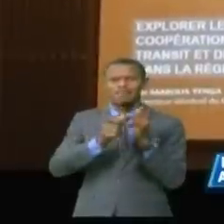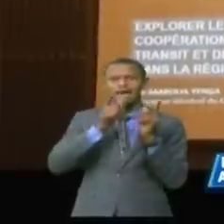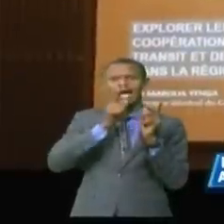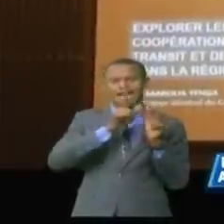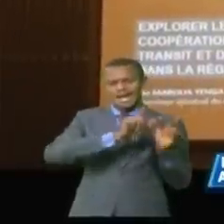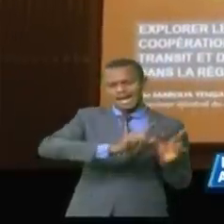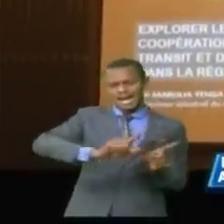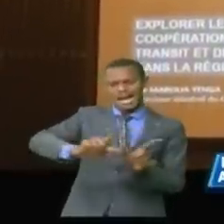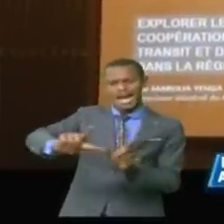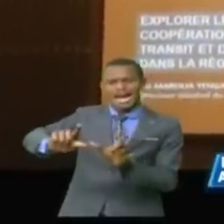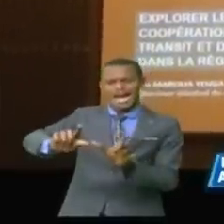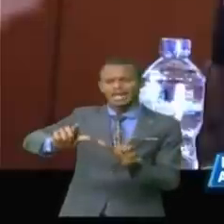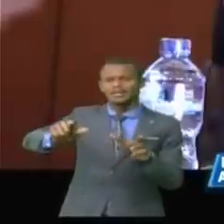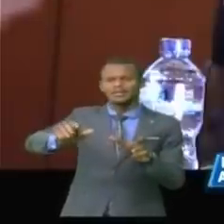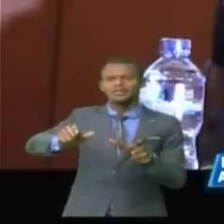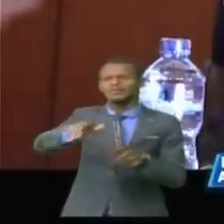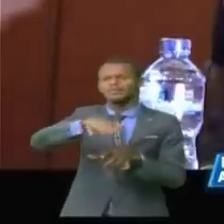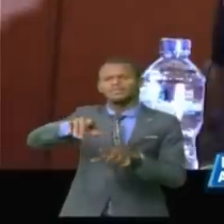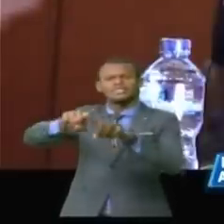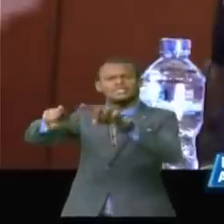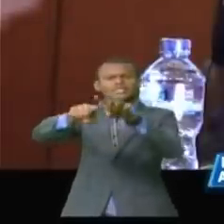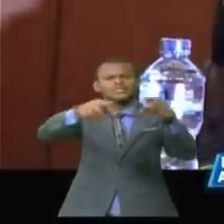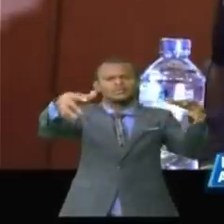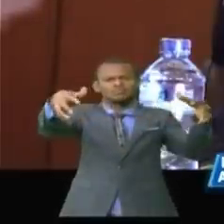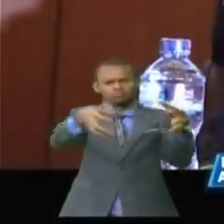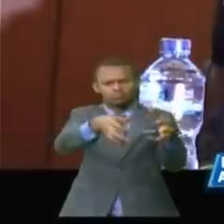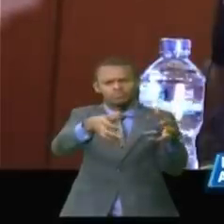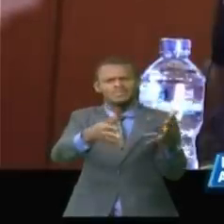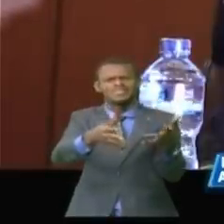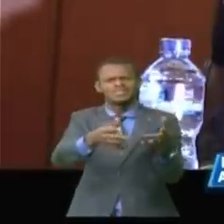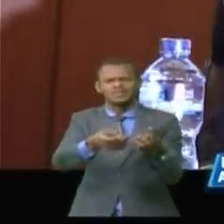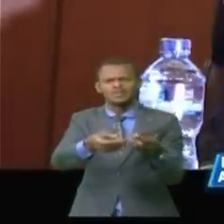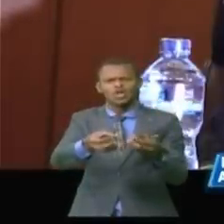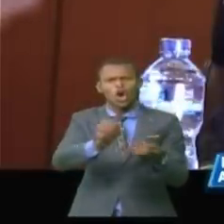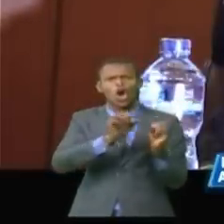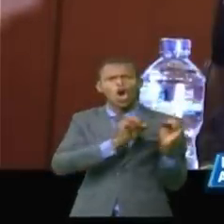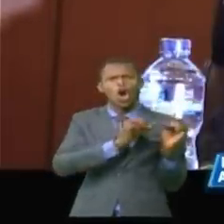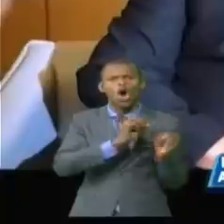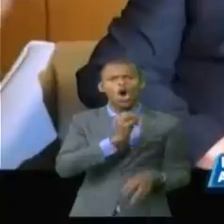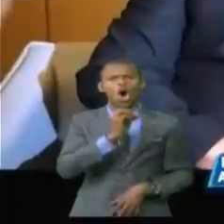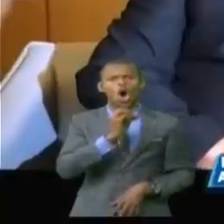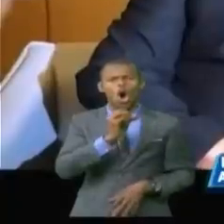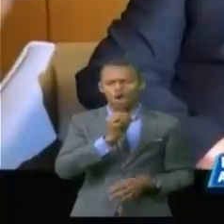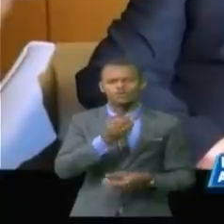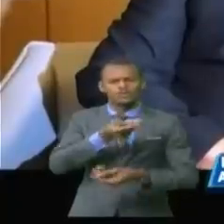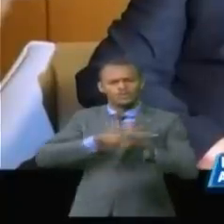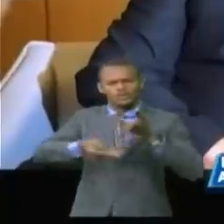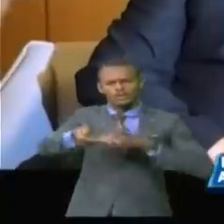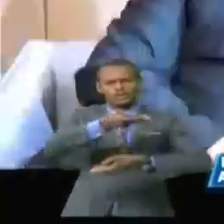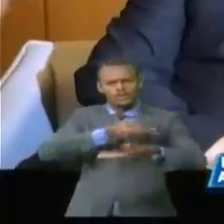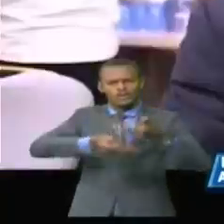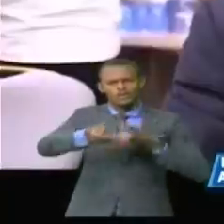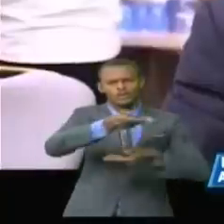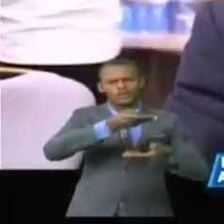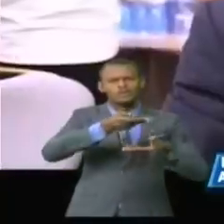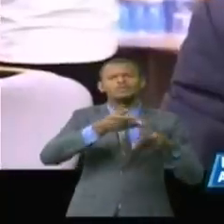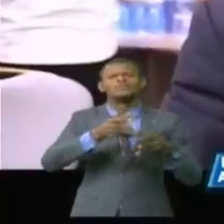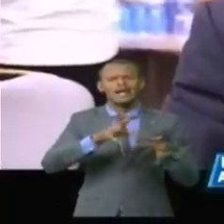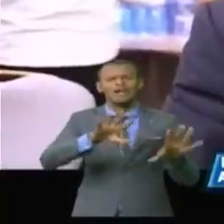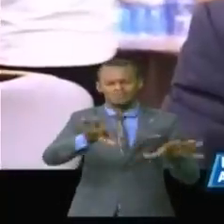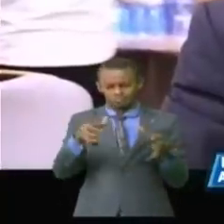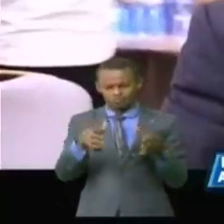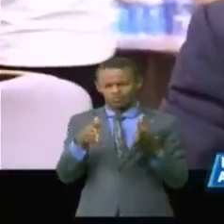La ministre des Mines, Antoinette Samba Kalambaye, a plaidé pour l'implication de la CIRGEL à faire respecter les